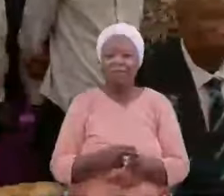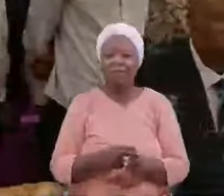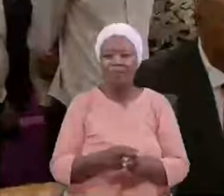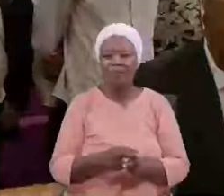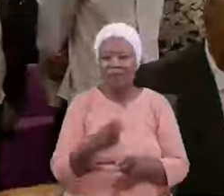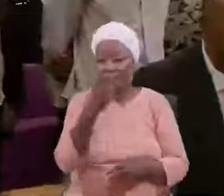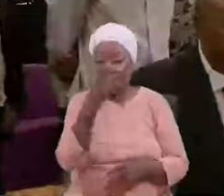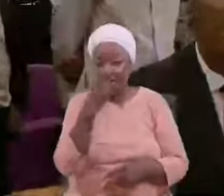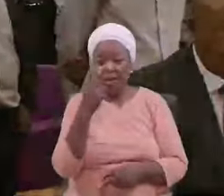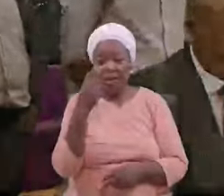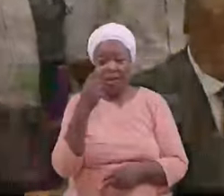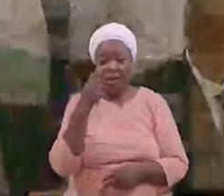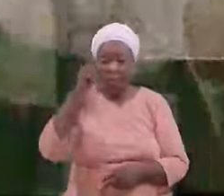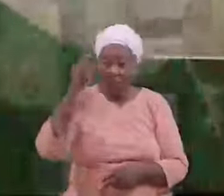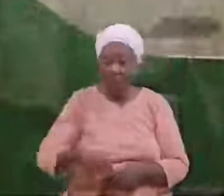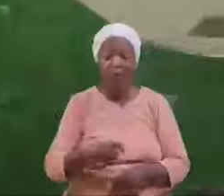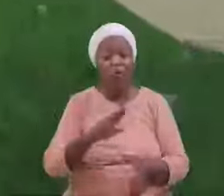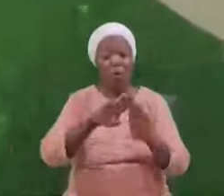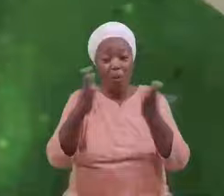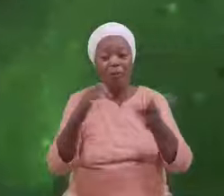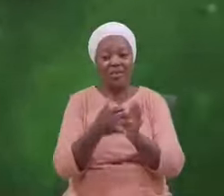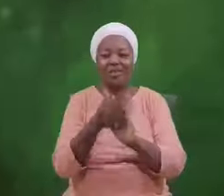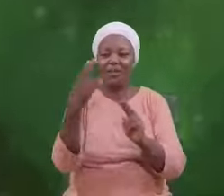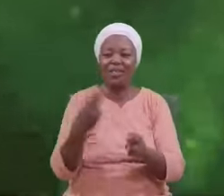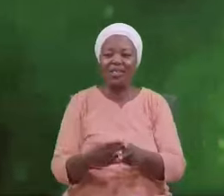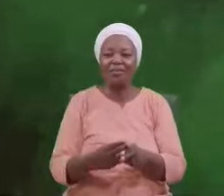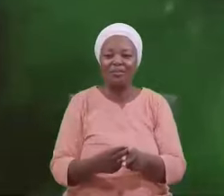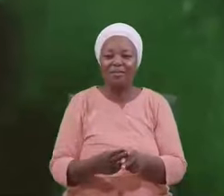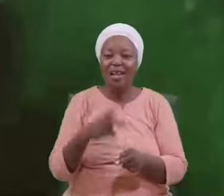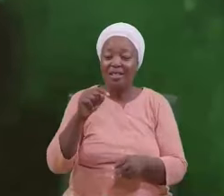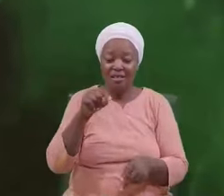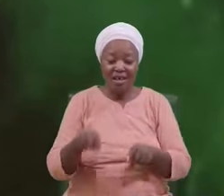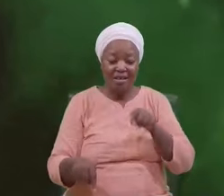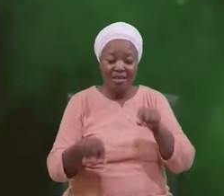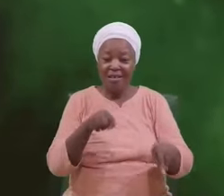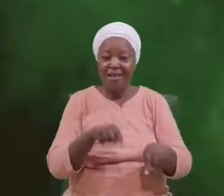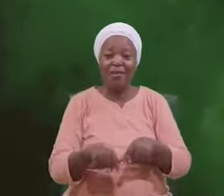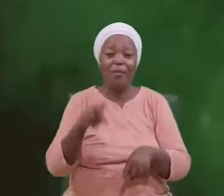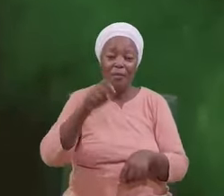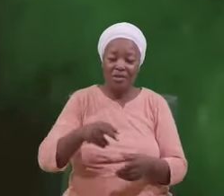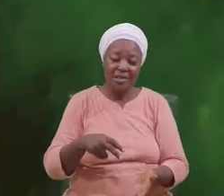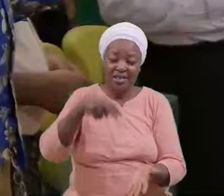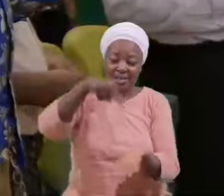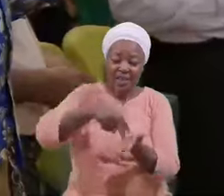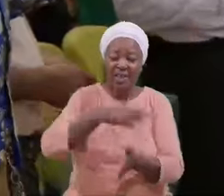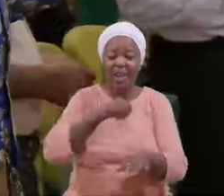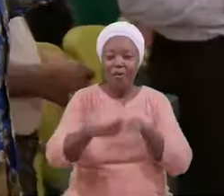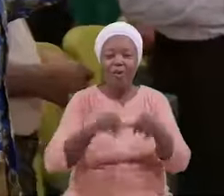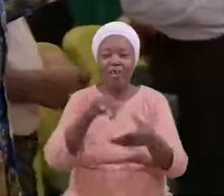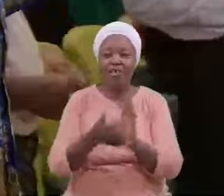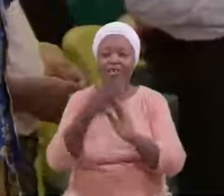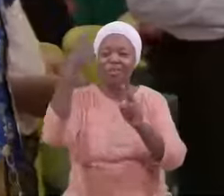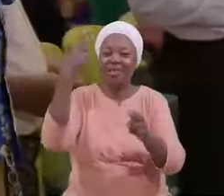Les yeux aveugles doivent s'ouvrir. Les boiteux doivent, les paralytiques doivent se lever et marcher.